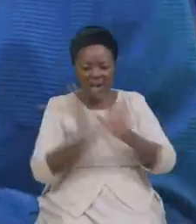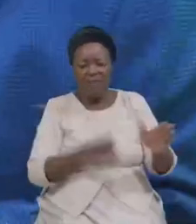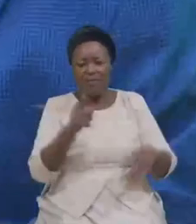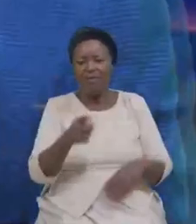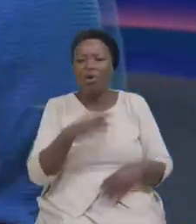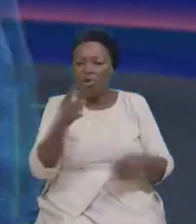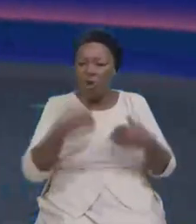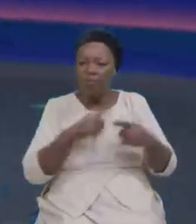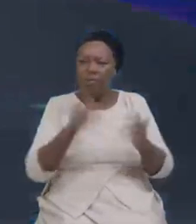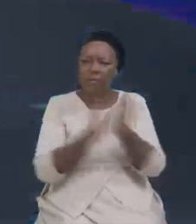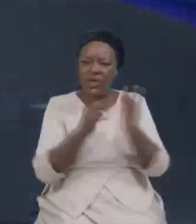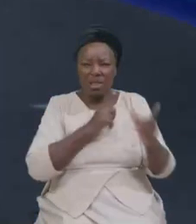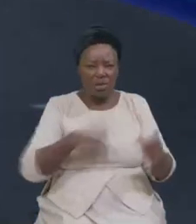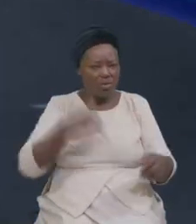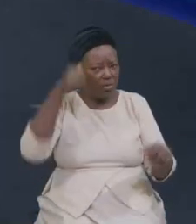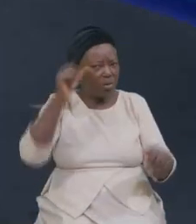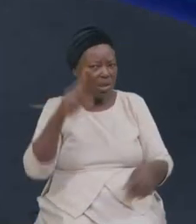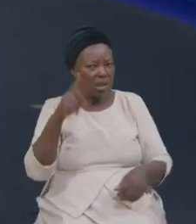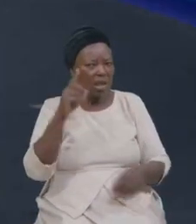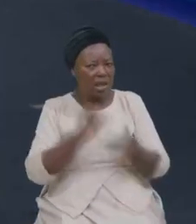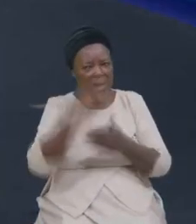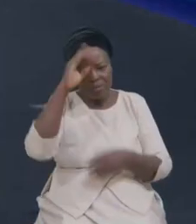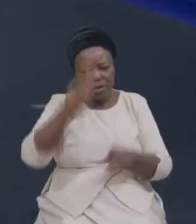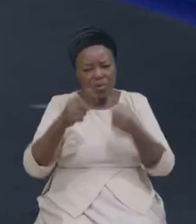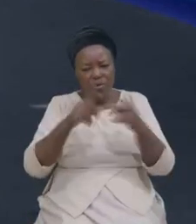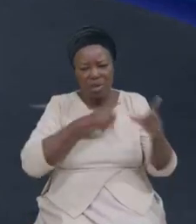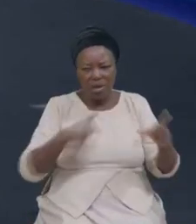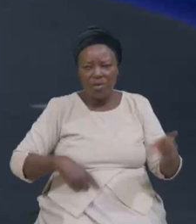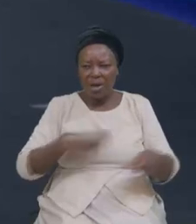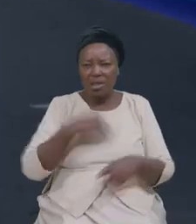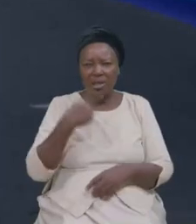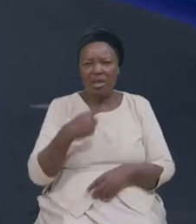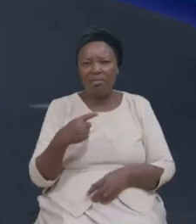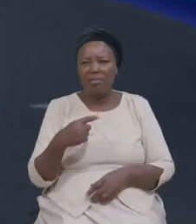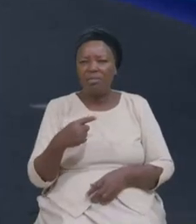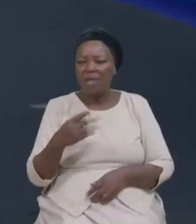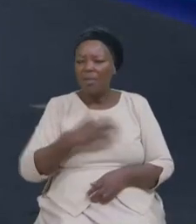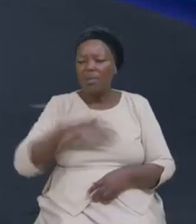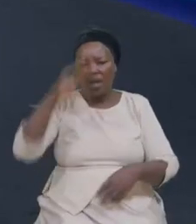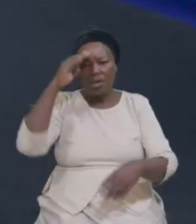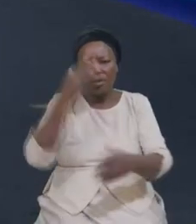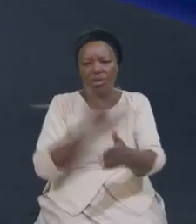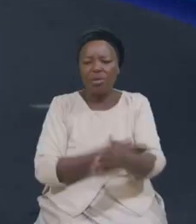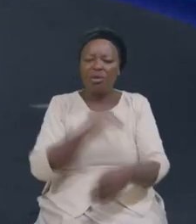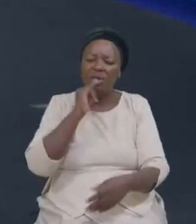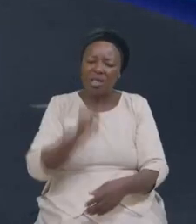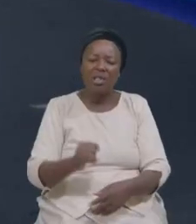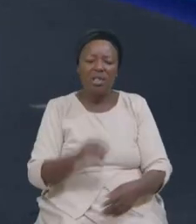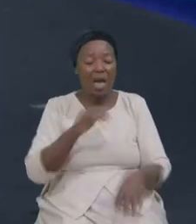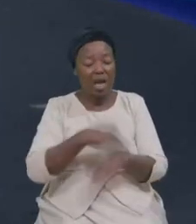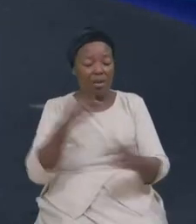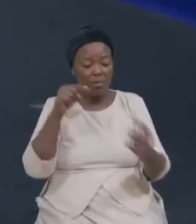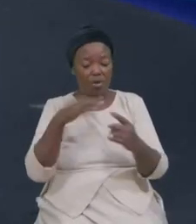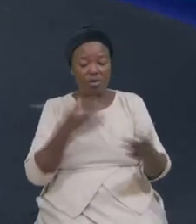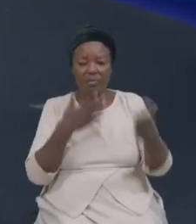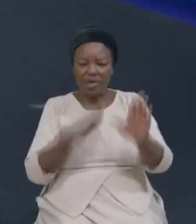comprenez, cet homme est venu au Seigneur. Il a dit, « Oh, mon fils est sur le point de mourir. » Et Jésus a